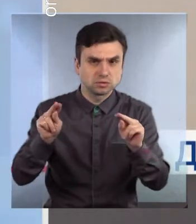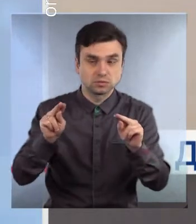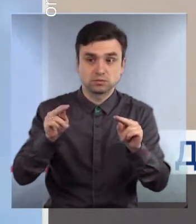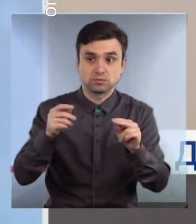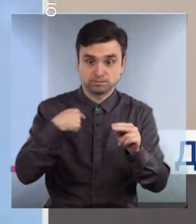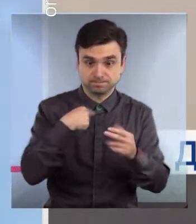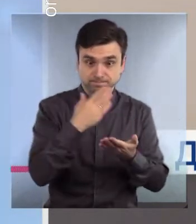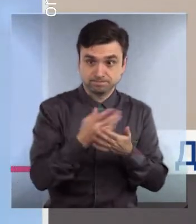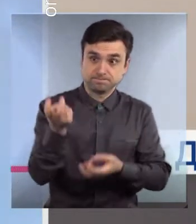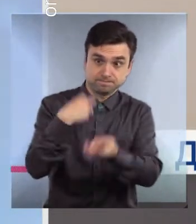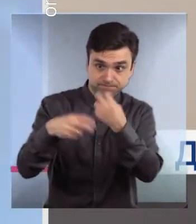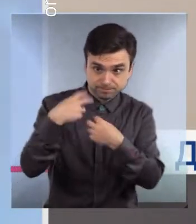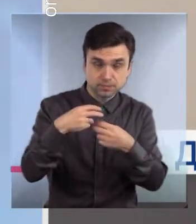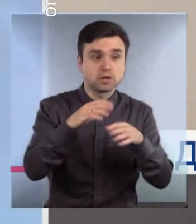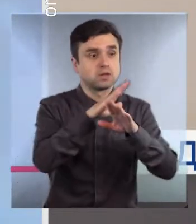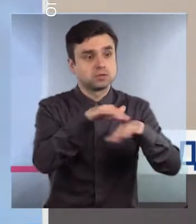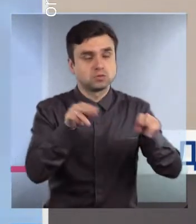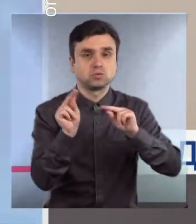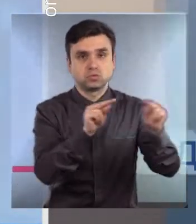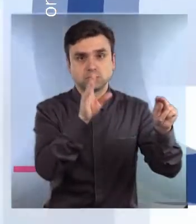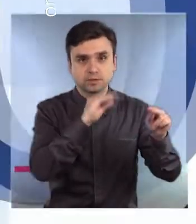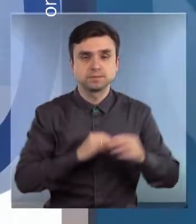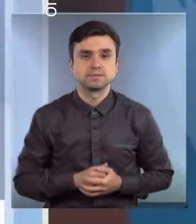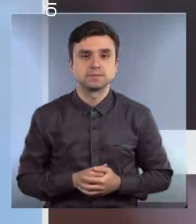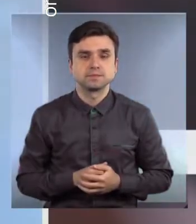методичну документацію по впровадженню занять.